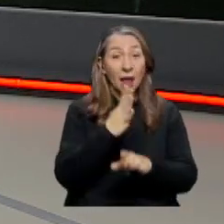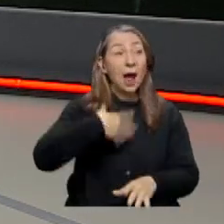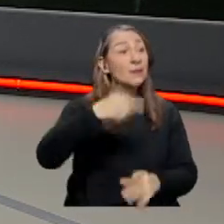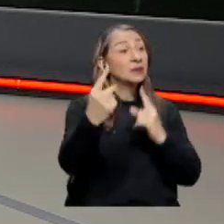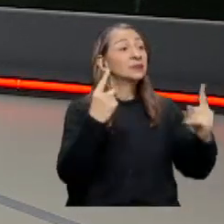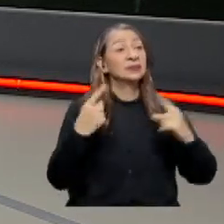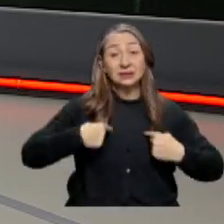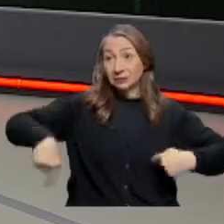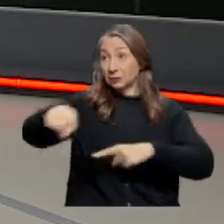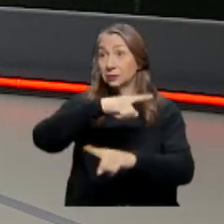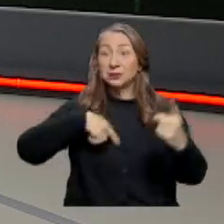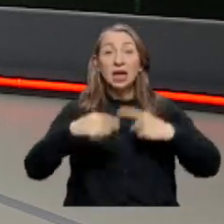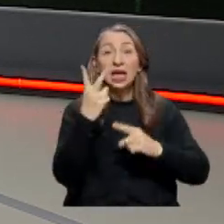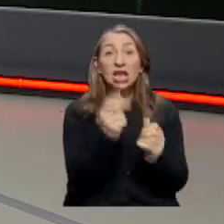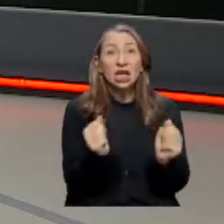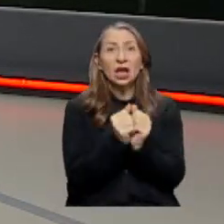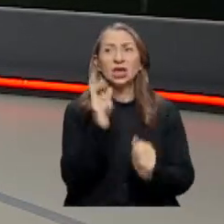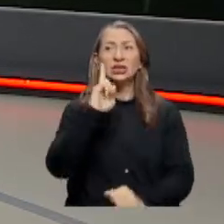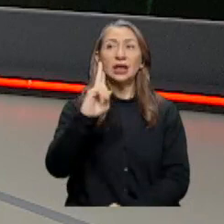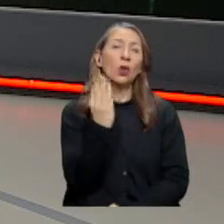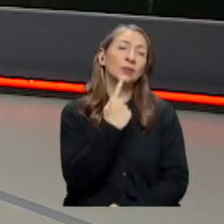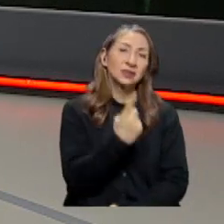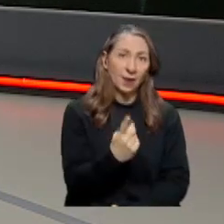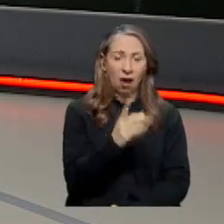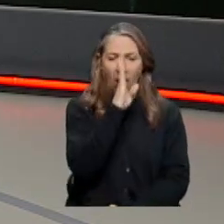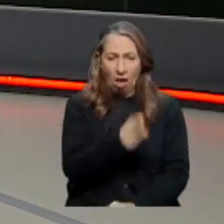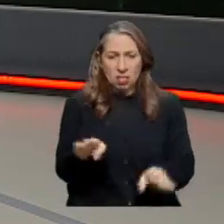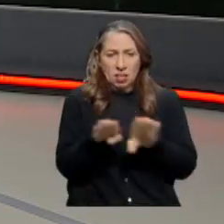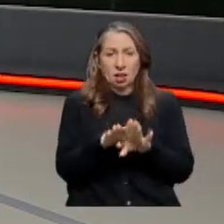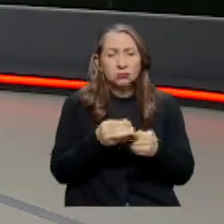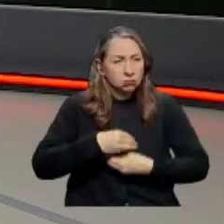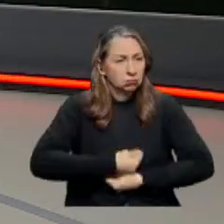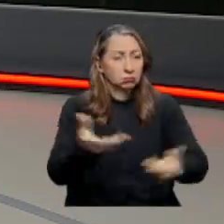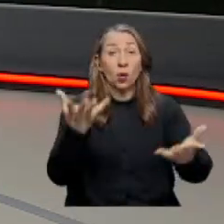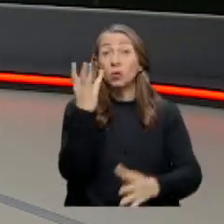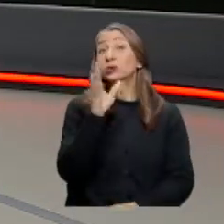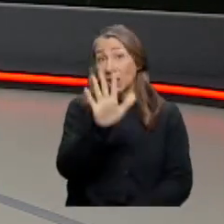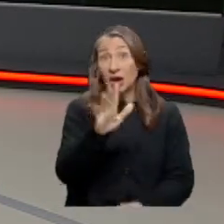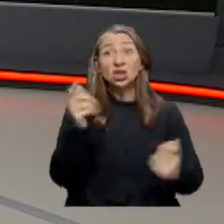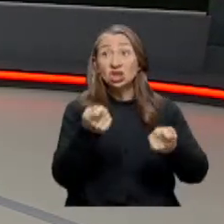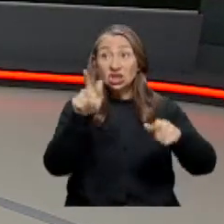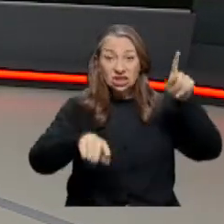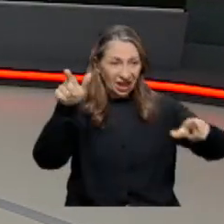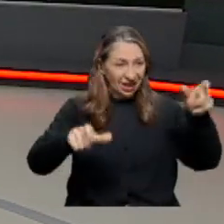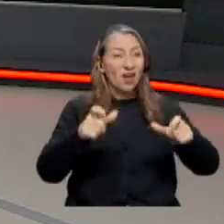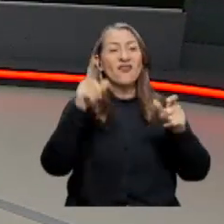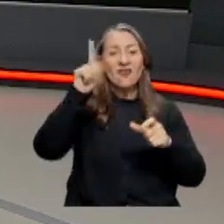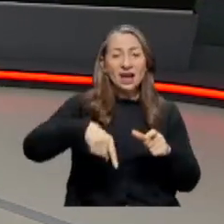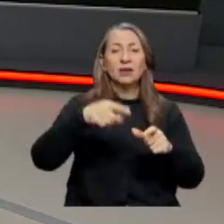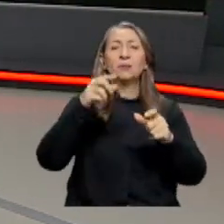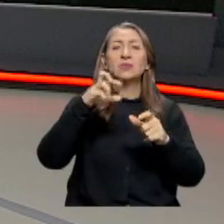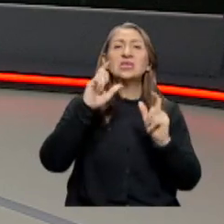birimizin nereden baksanız ilk kat zenginleşmesi demek. Adil bir şekilde dağıtılırsa tabii. Çalışanların vergi ve sigorta primi